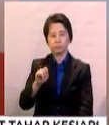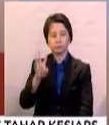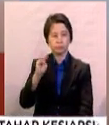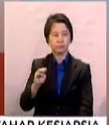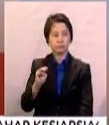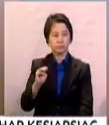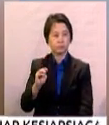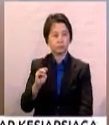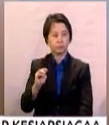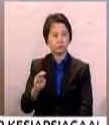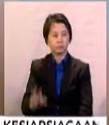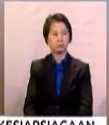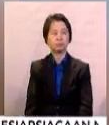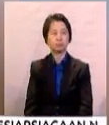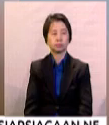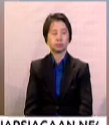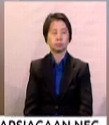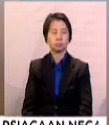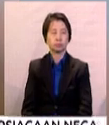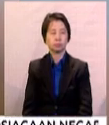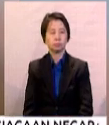kepada RTM.